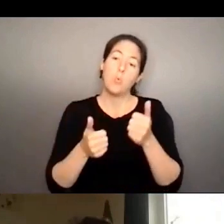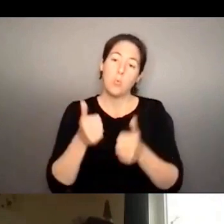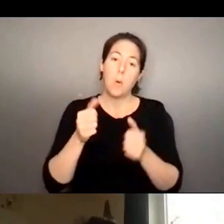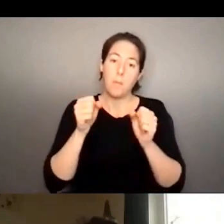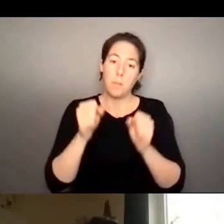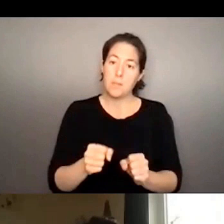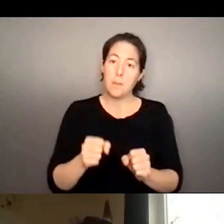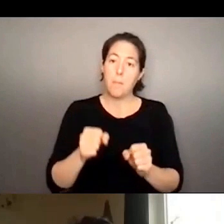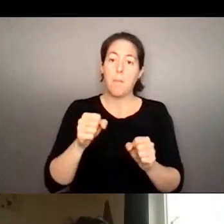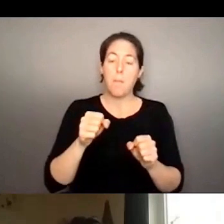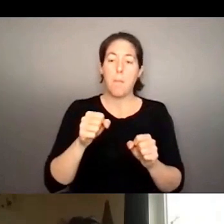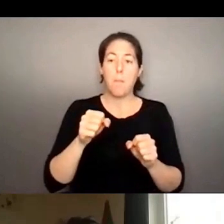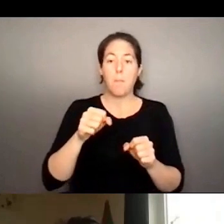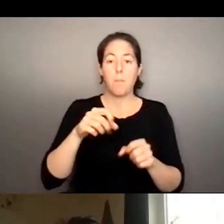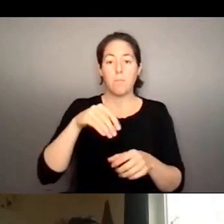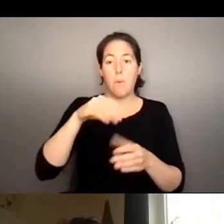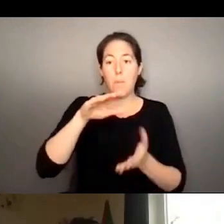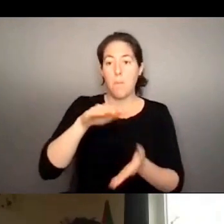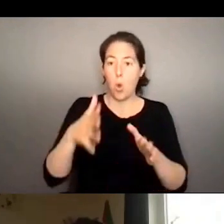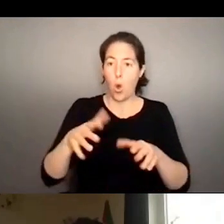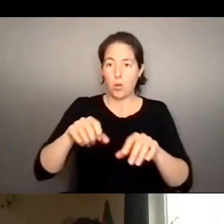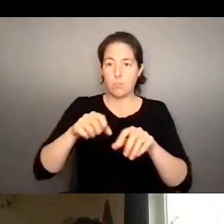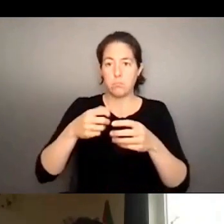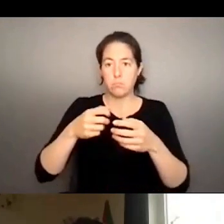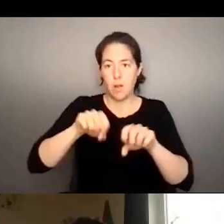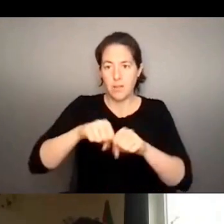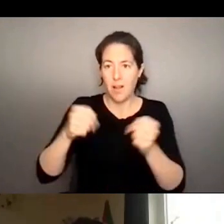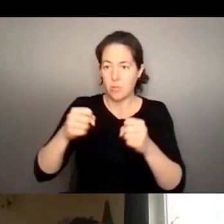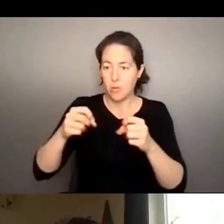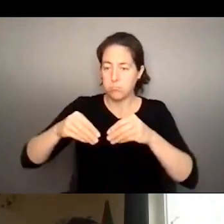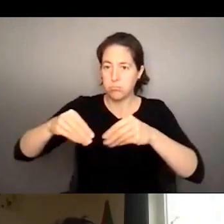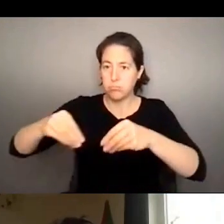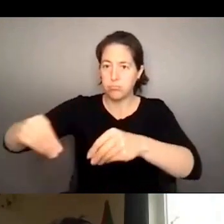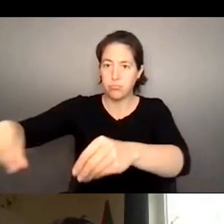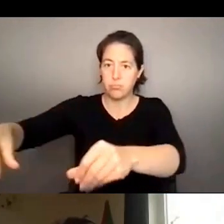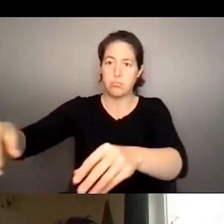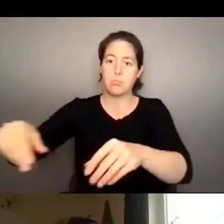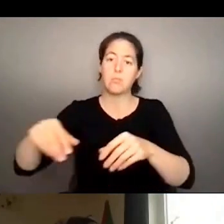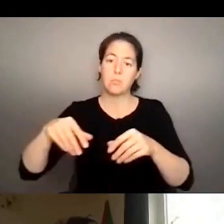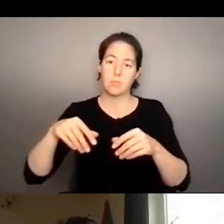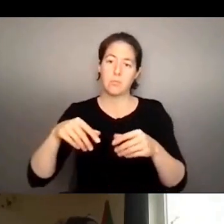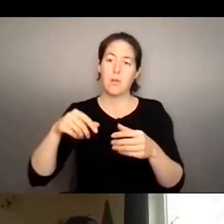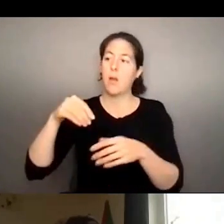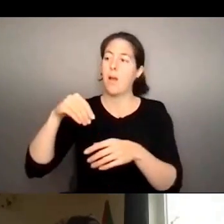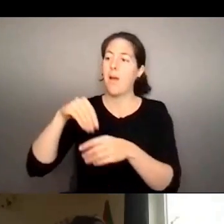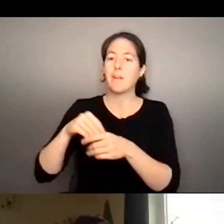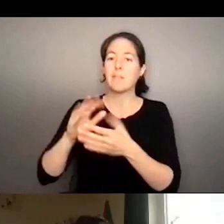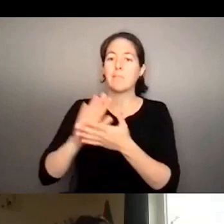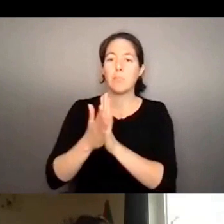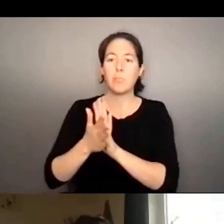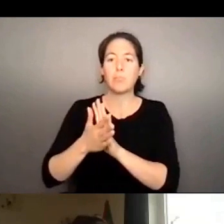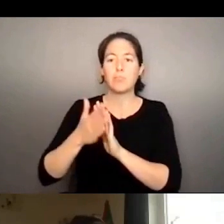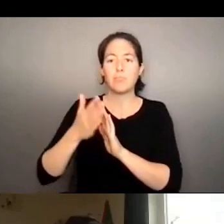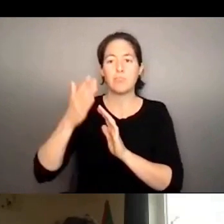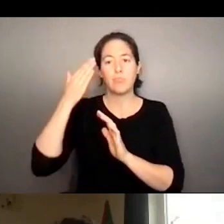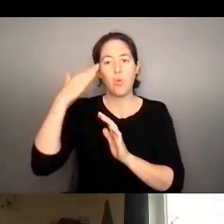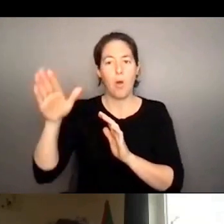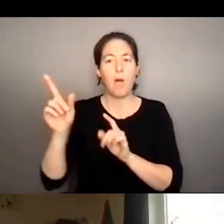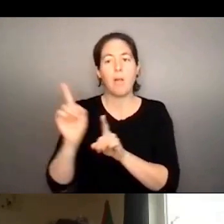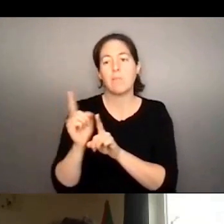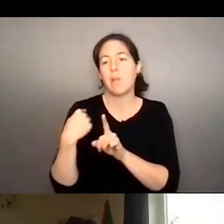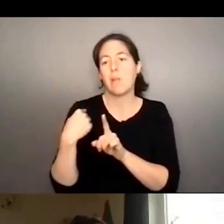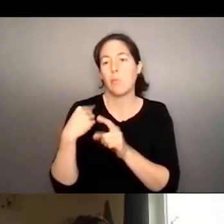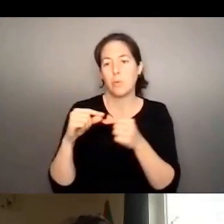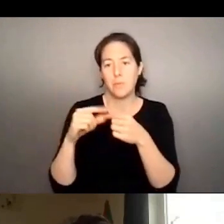peut briser le substrat puis le reproduire avec les matières résiduelles dont on a parlé tout à l'heure. On pourrait